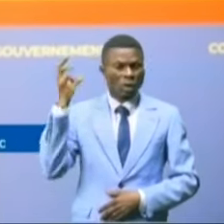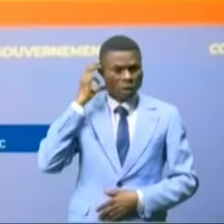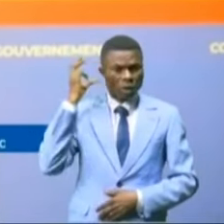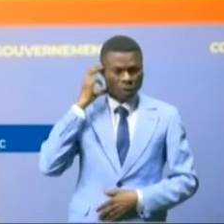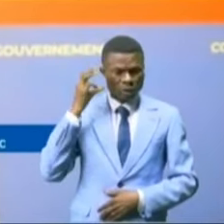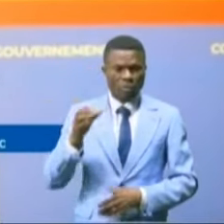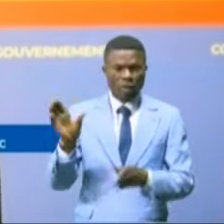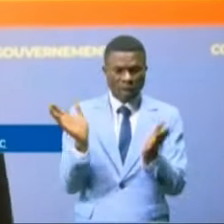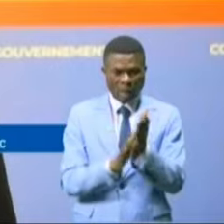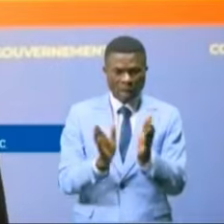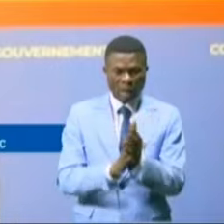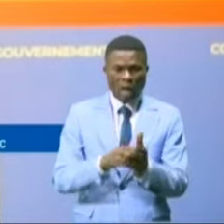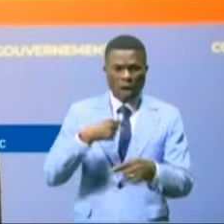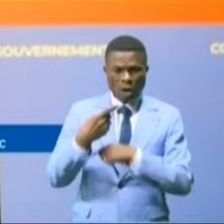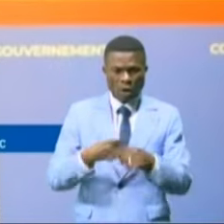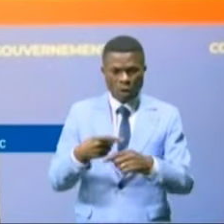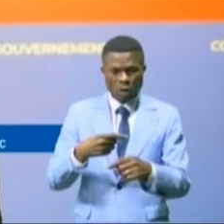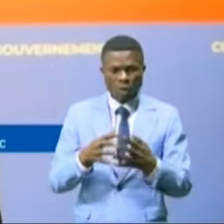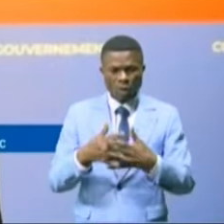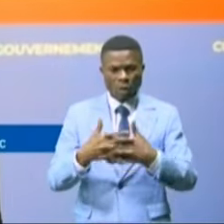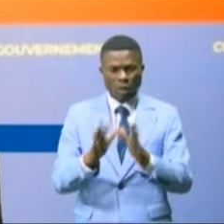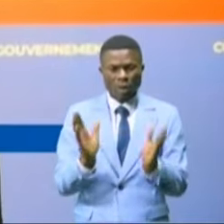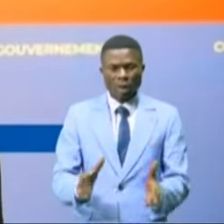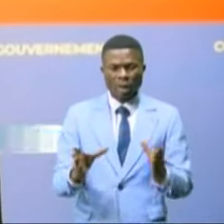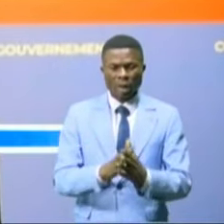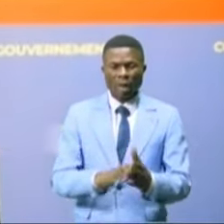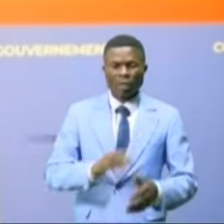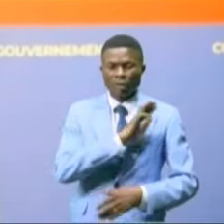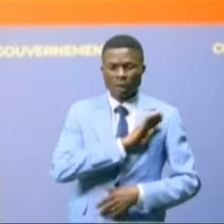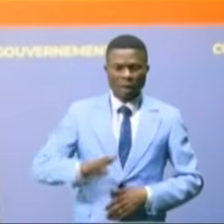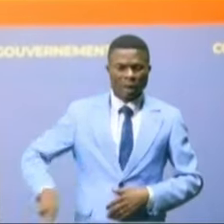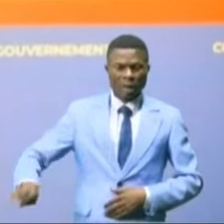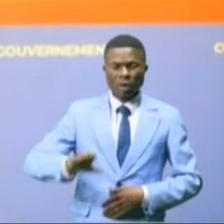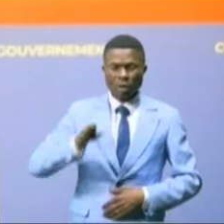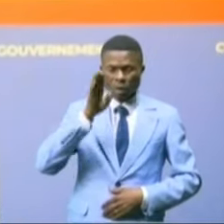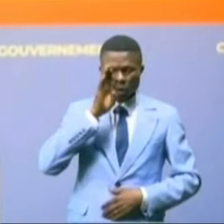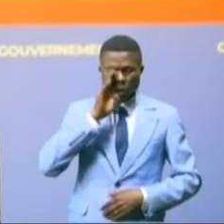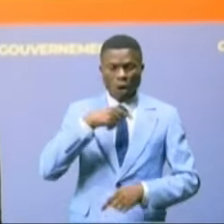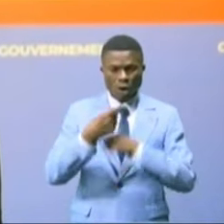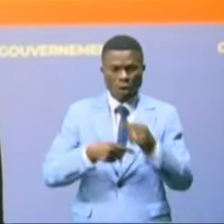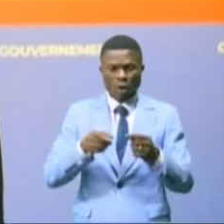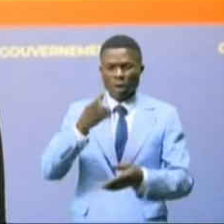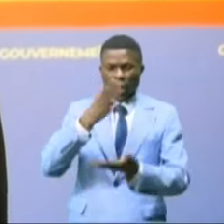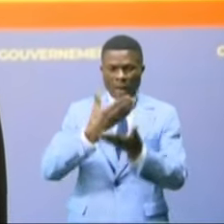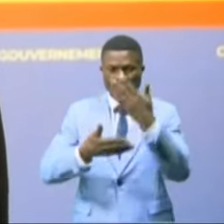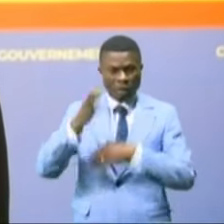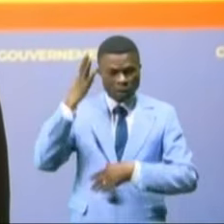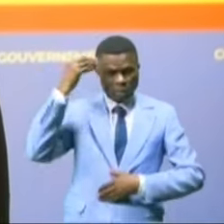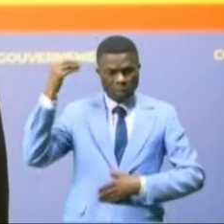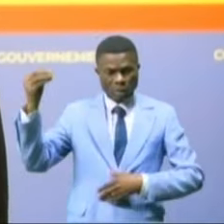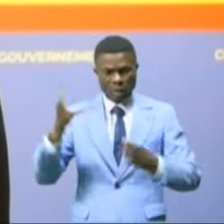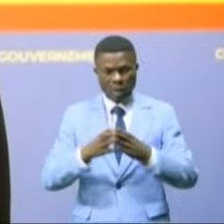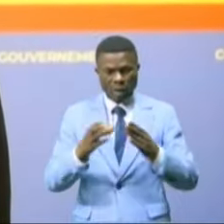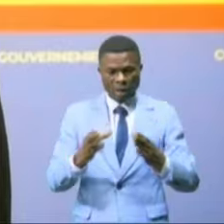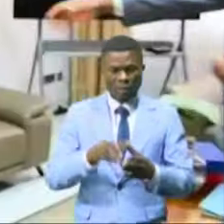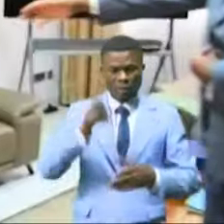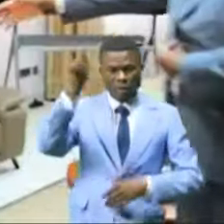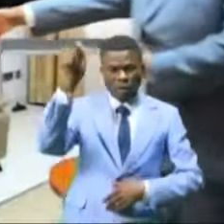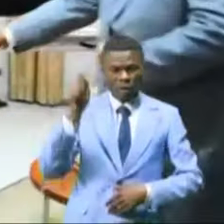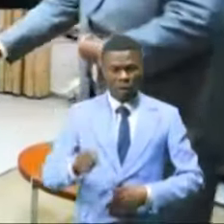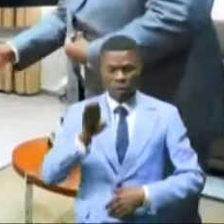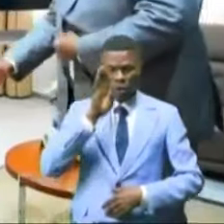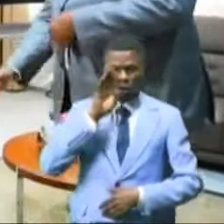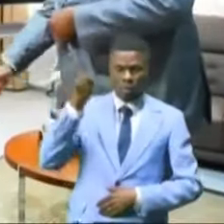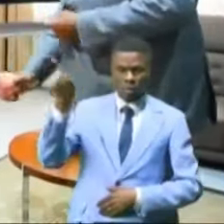une histoire assez longue aussi dans le partenariat avec la Belgique. Et aujourd'hui, on relance les échanges avec l'école royale militaire en Belgique.